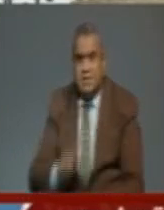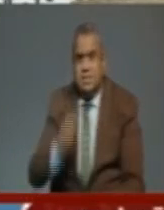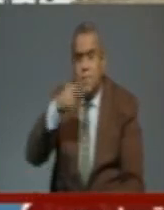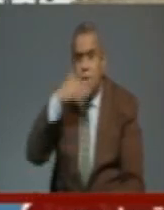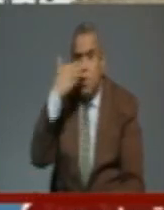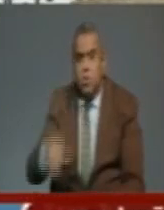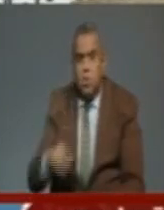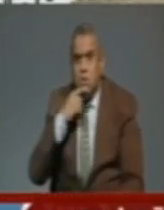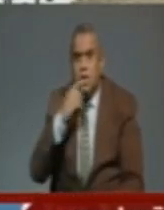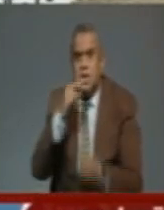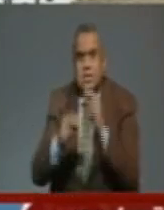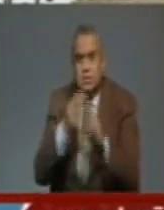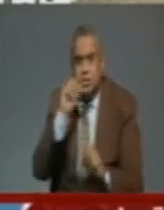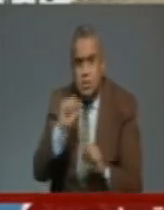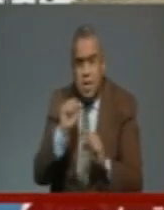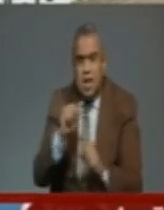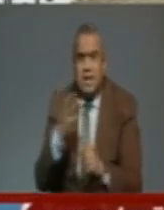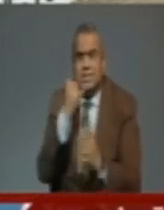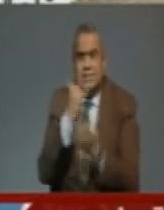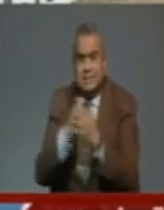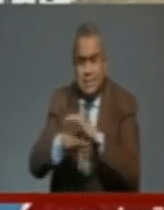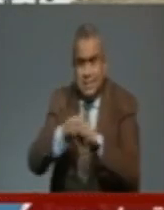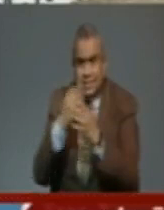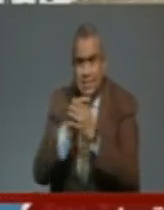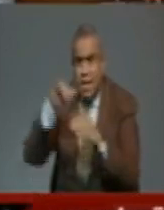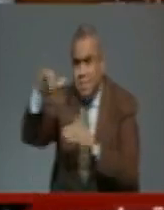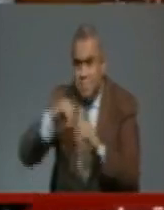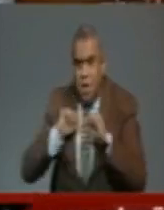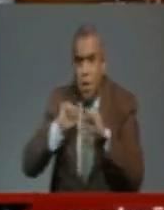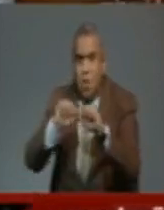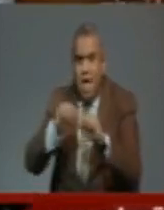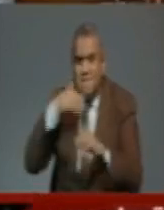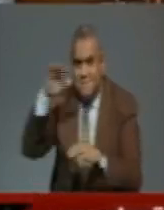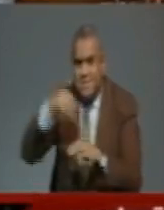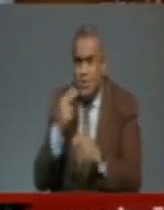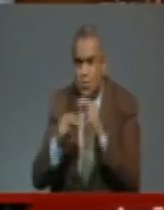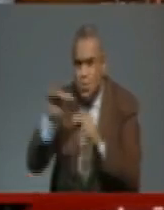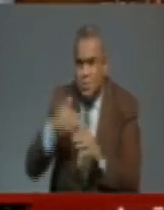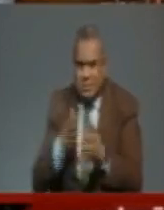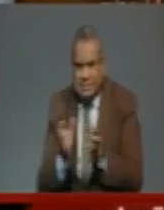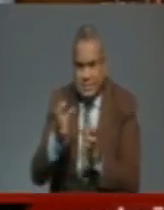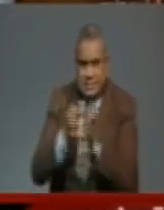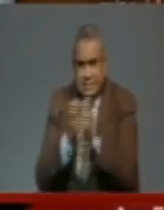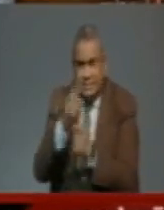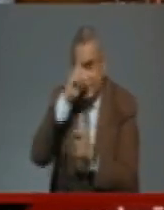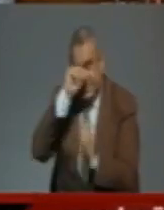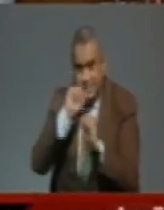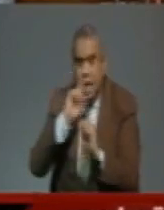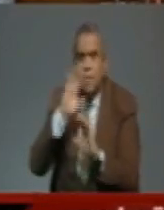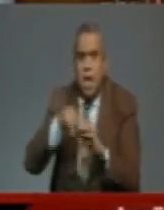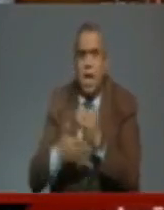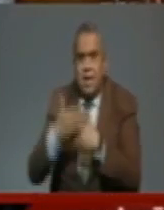الصخور والكتل الخرسانيه عشان نأمن حوض المينا ده، ويبقى عندنا نقدر ندخل